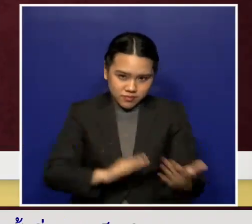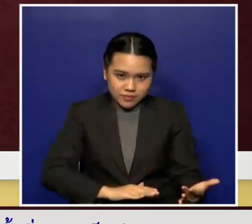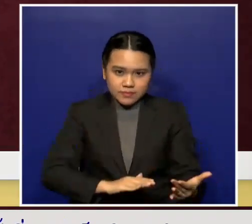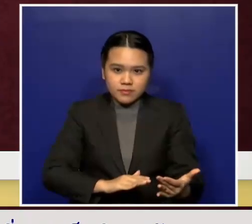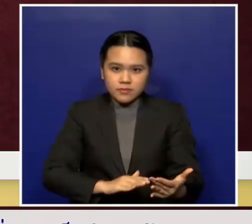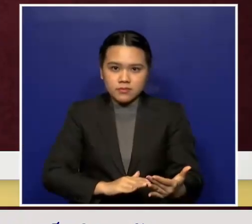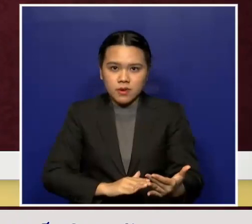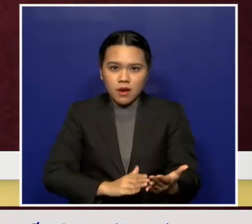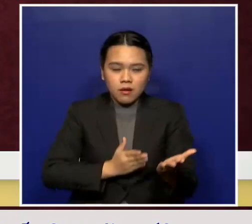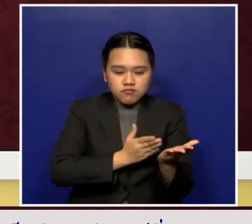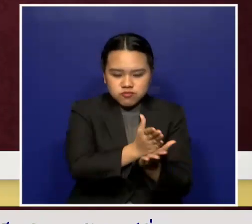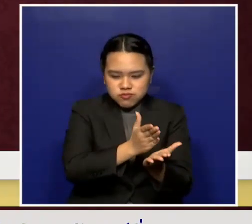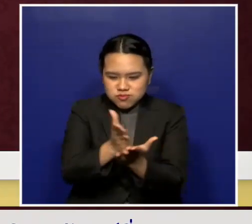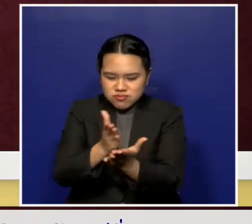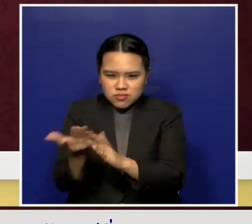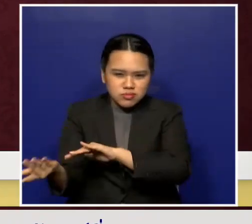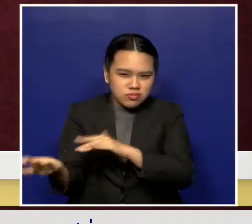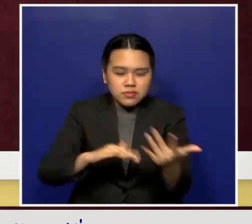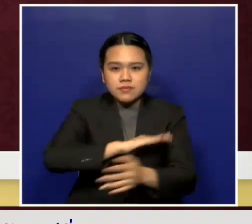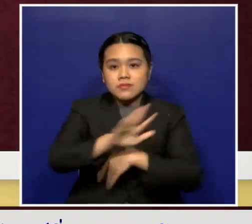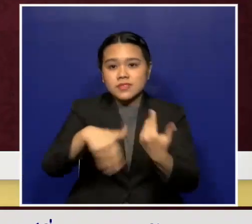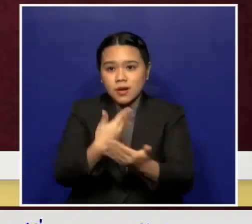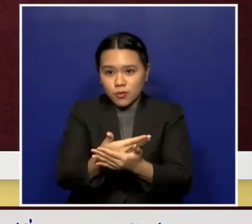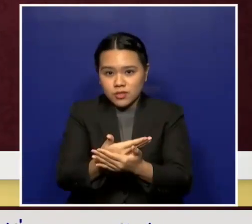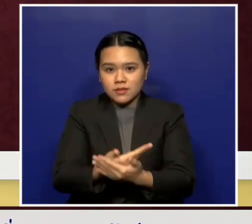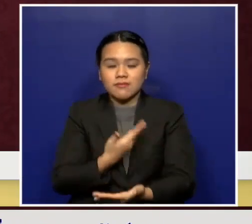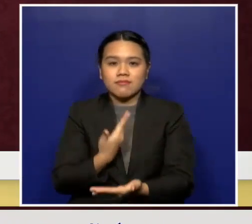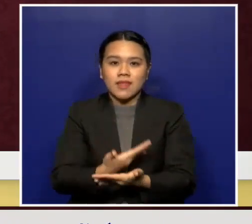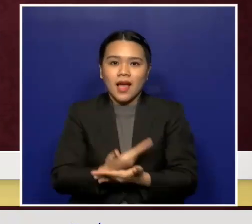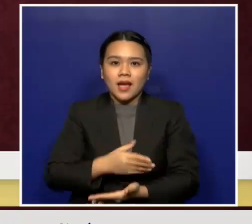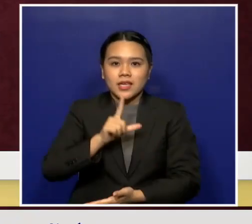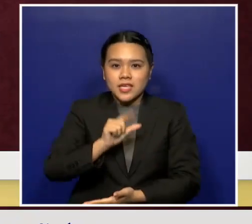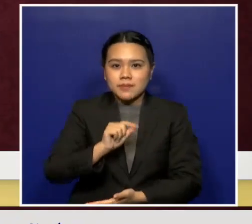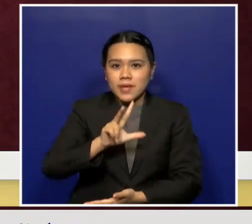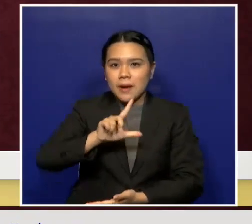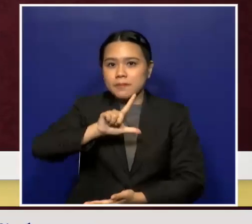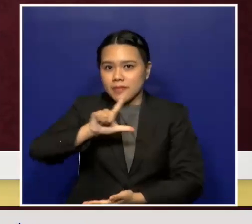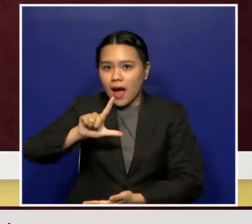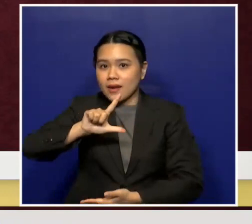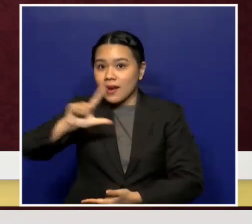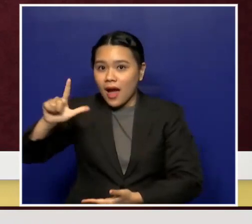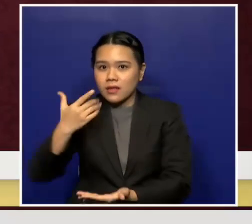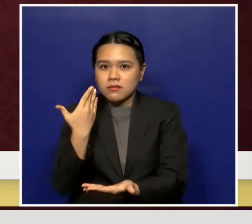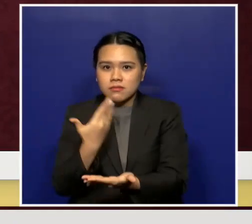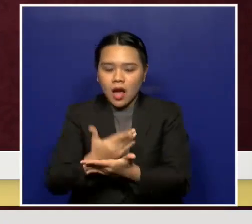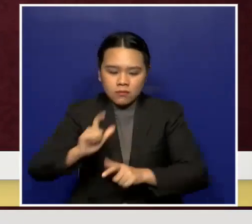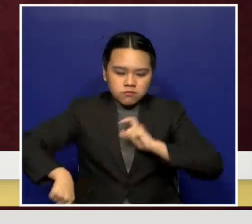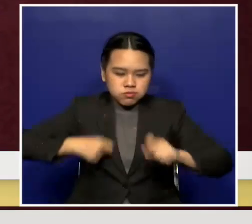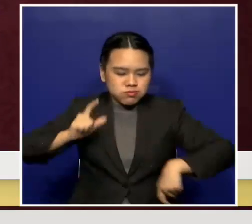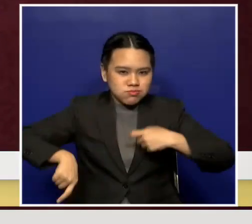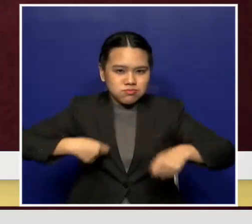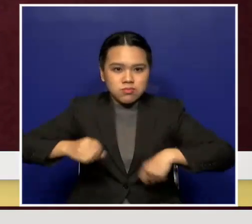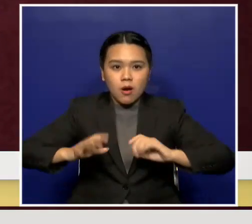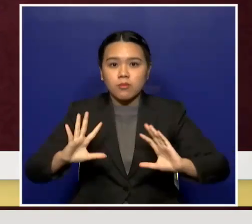านท่านประยุทธ์ผลาญเงินกว่า23ล้านล้านโดยเฉพาะผลาญงบกล